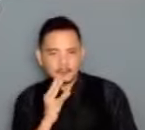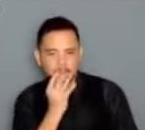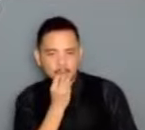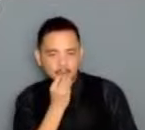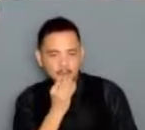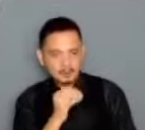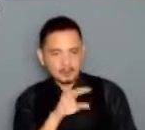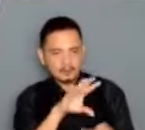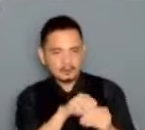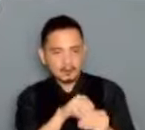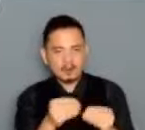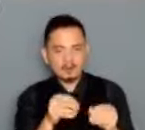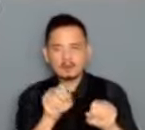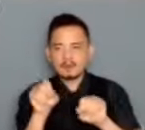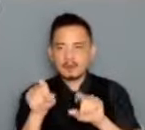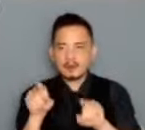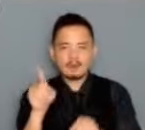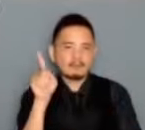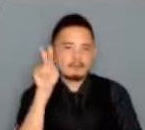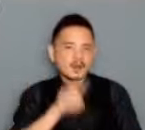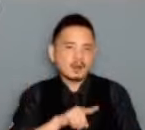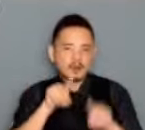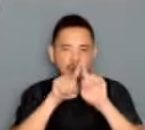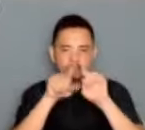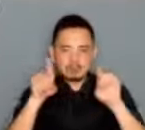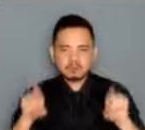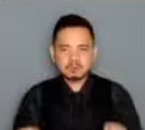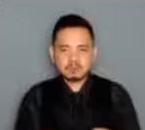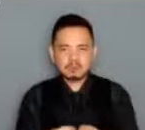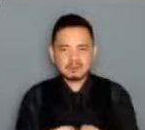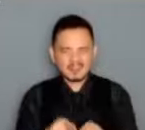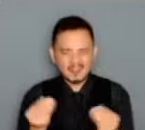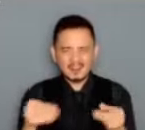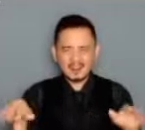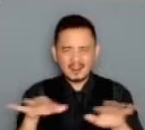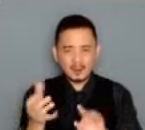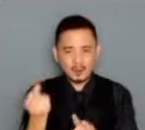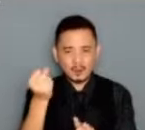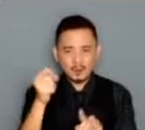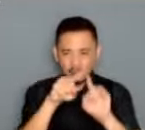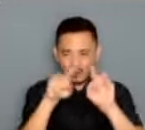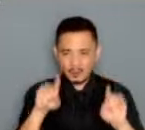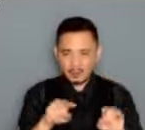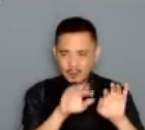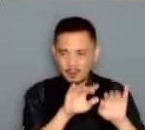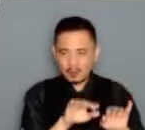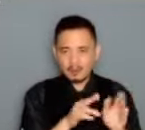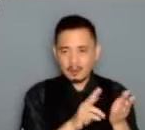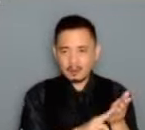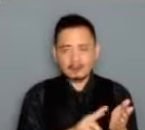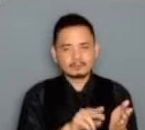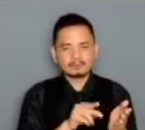ng peking titulo ng lupa. Yung complaint nila nauna is nagkaroon sila ng nagkabayaran